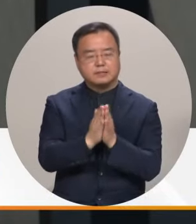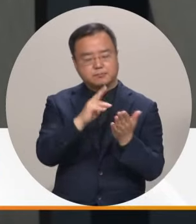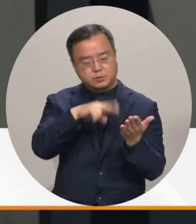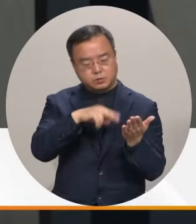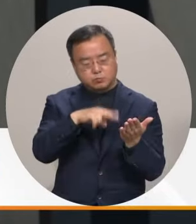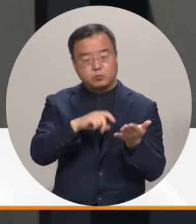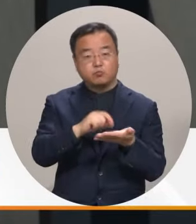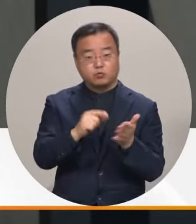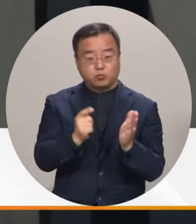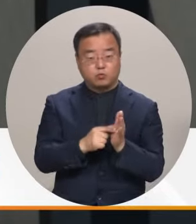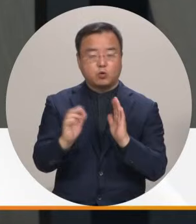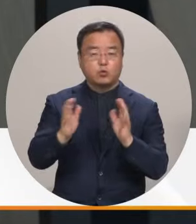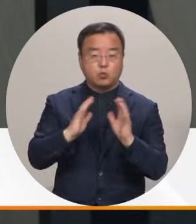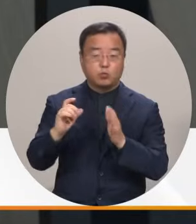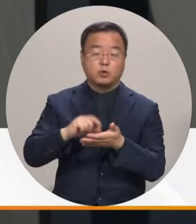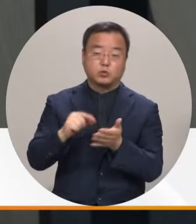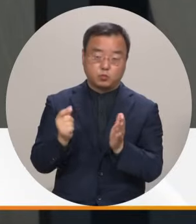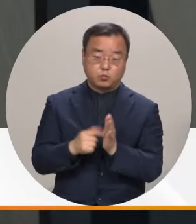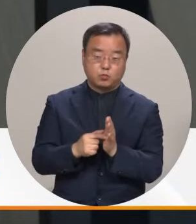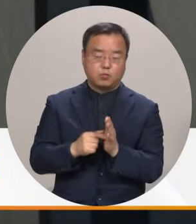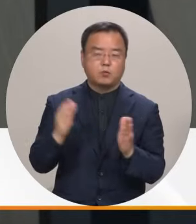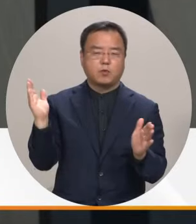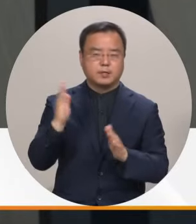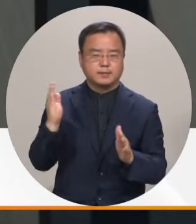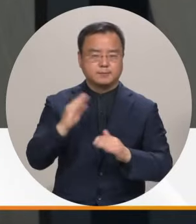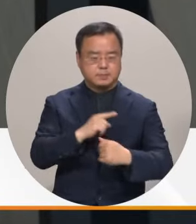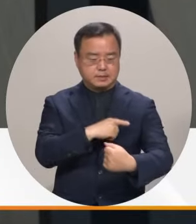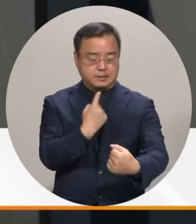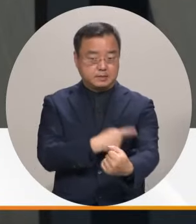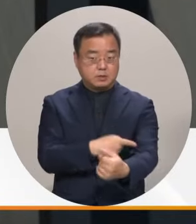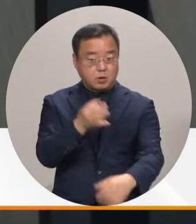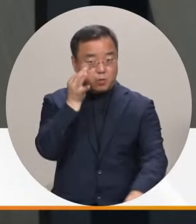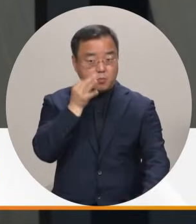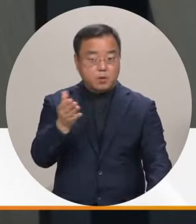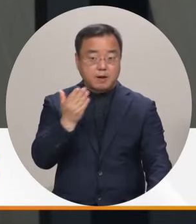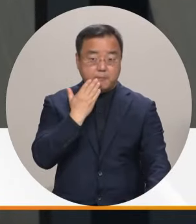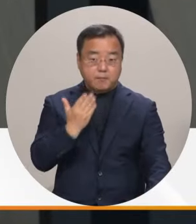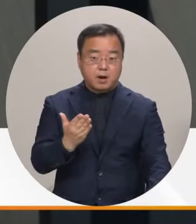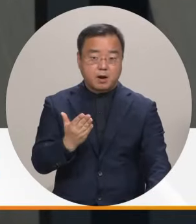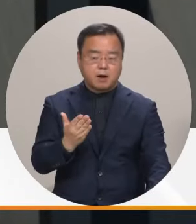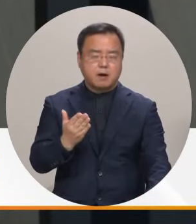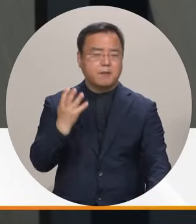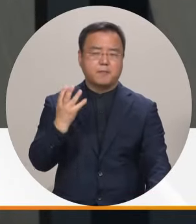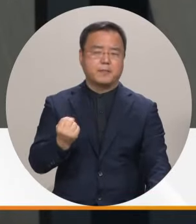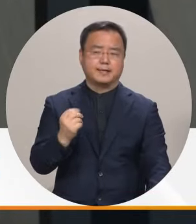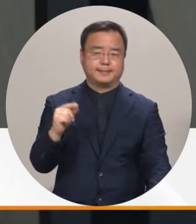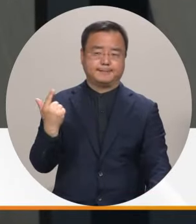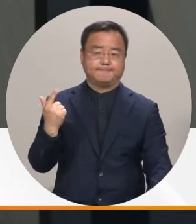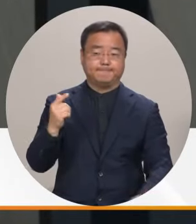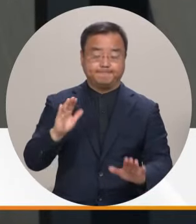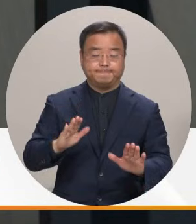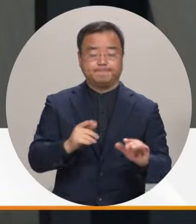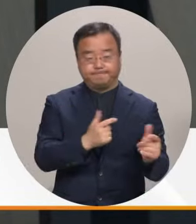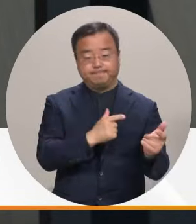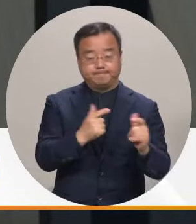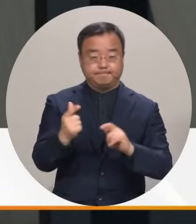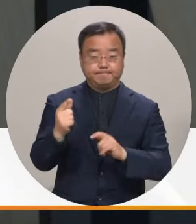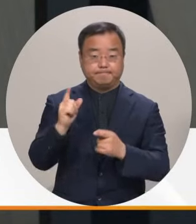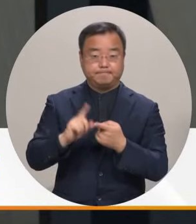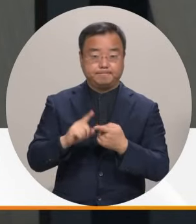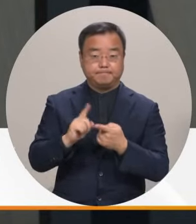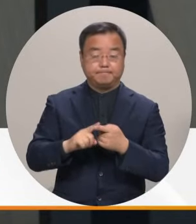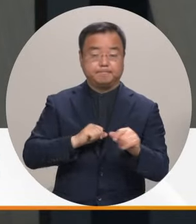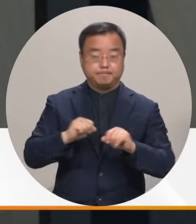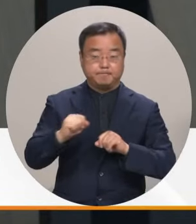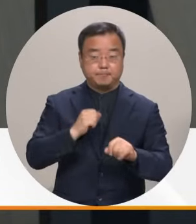책을 읽고 토론을 하는 것만큼 학생들의 영향을 보여 줄 수 있는 부분들은 사실 많지 않거든요 그래서 이제 그런 부분들을 가지고 할 수